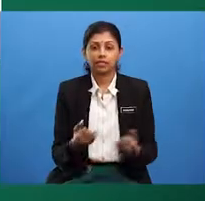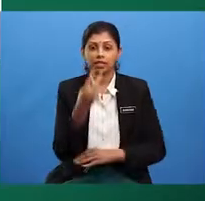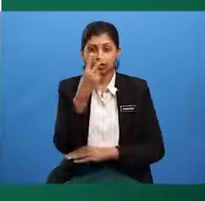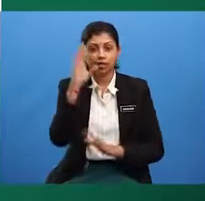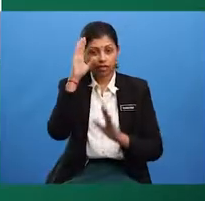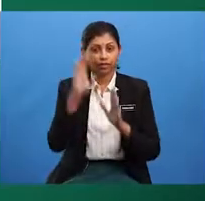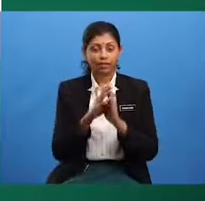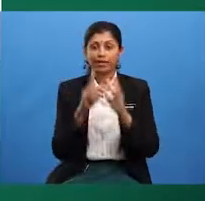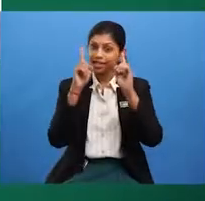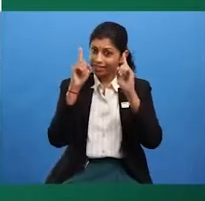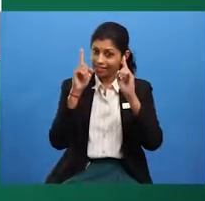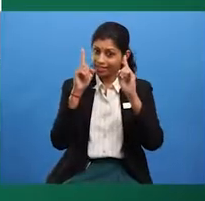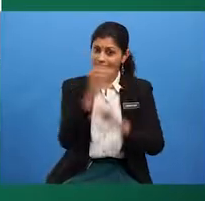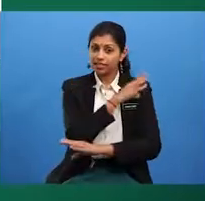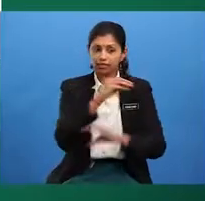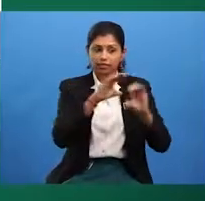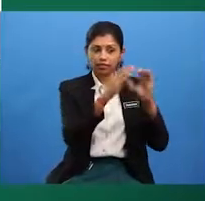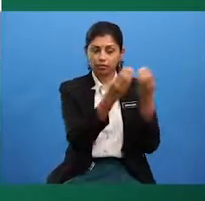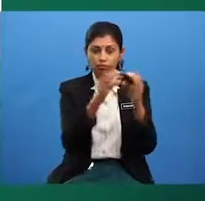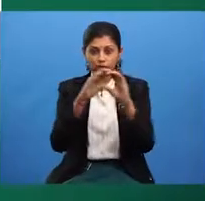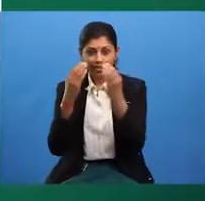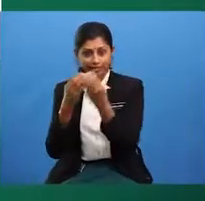pasti objek-objek yang dipaparkan.